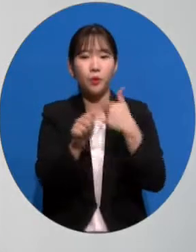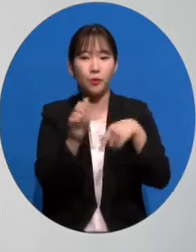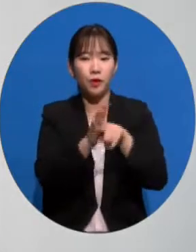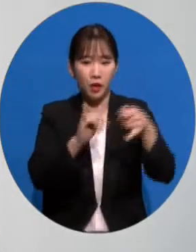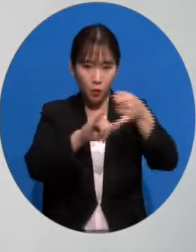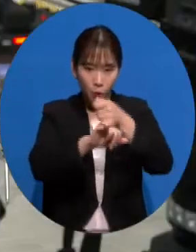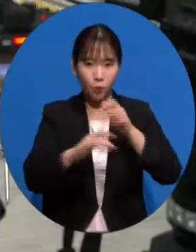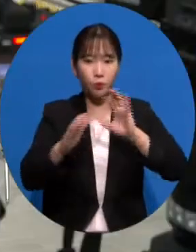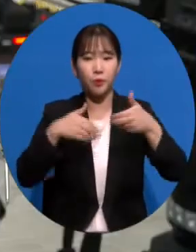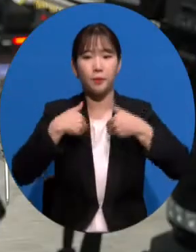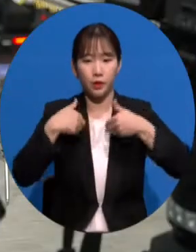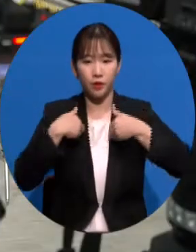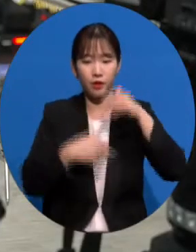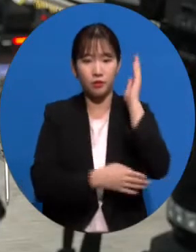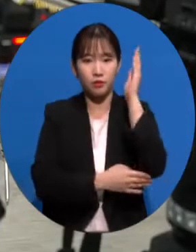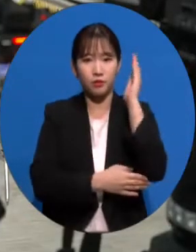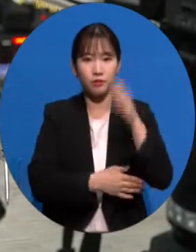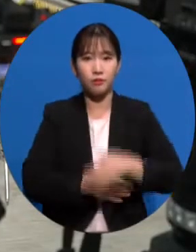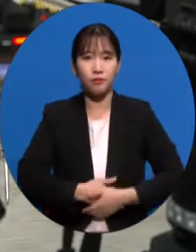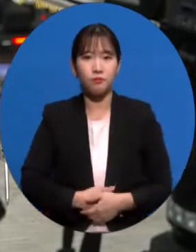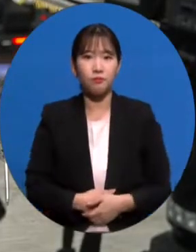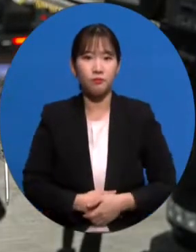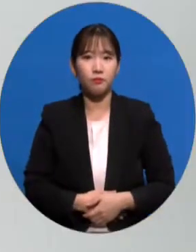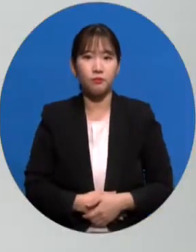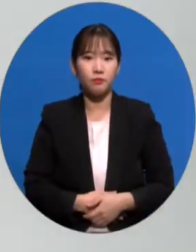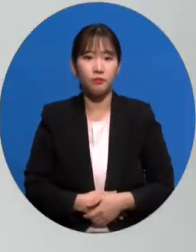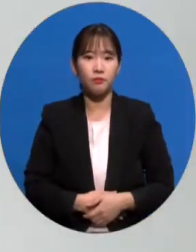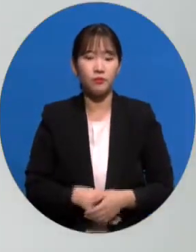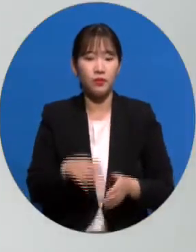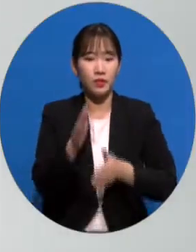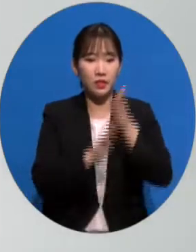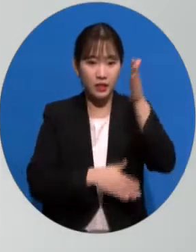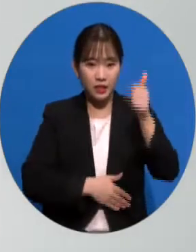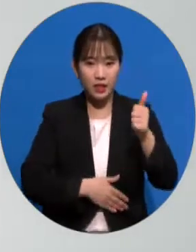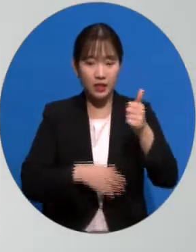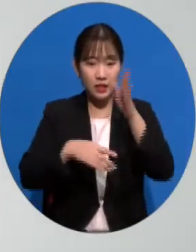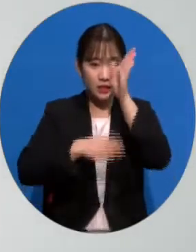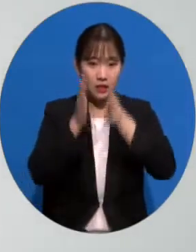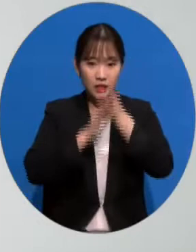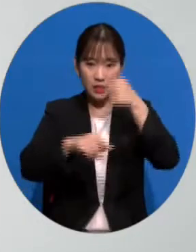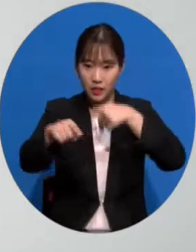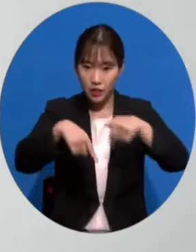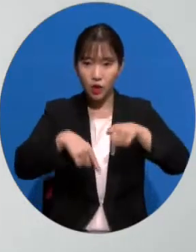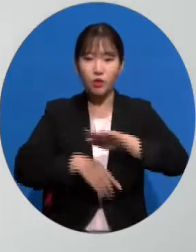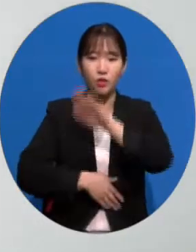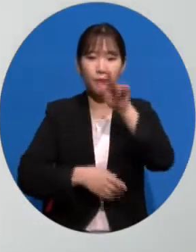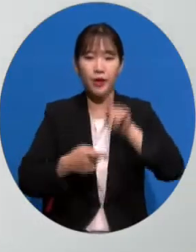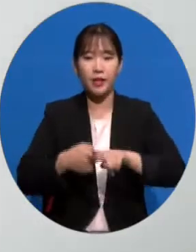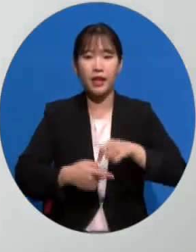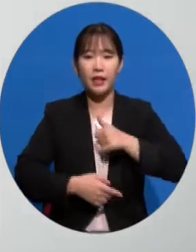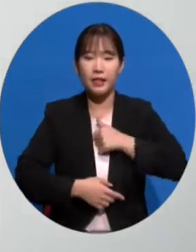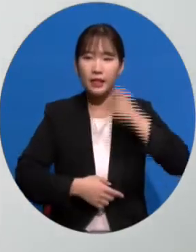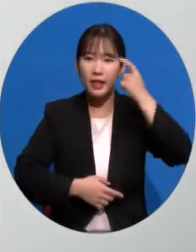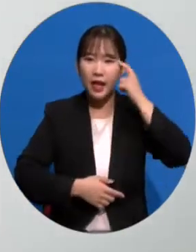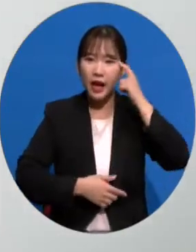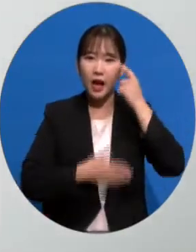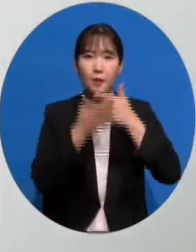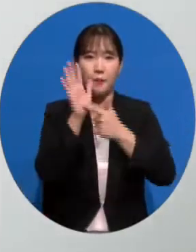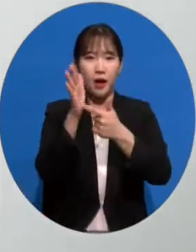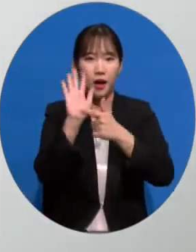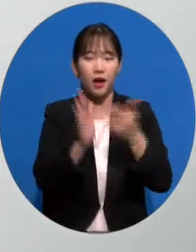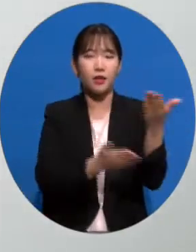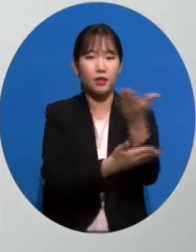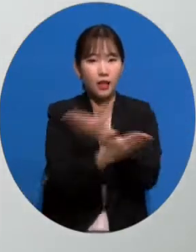반드시 토론회가 필요하다고 주장했습니다. 시정 전반에 대한 소신과 정견을 발표하고